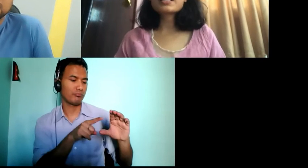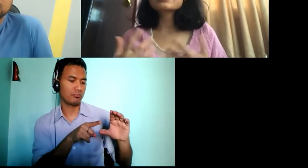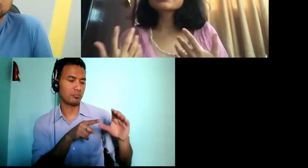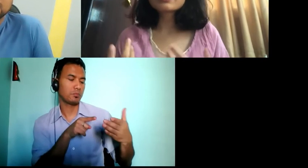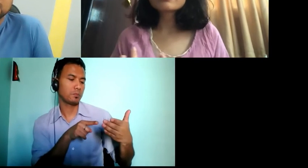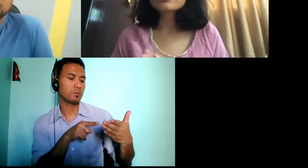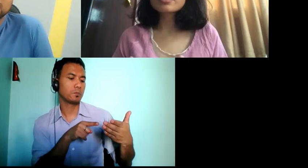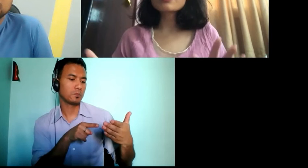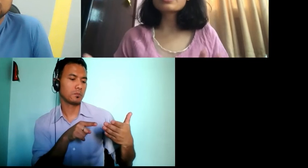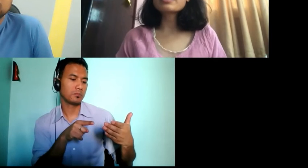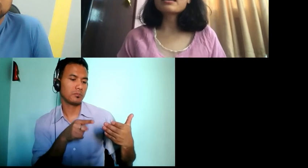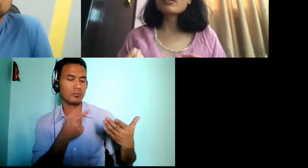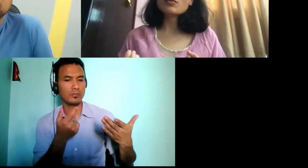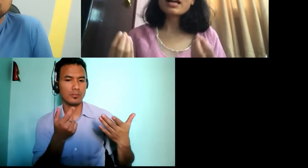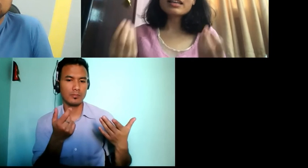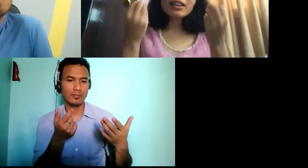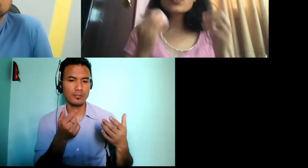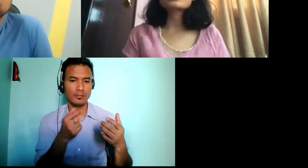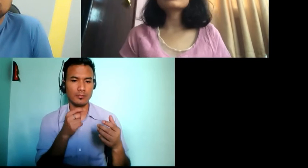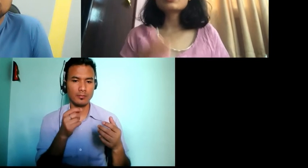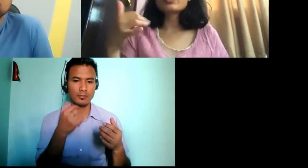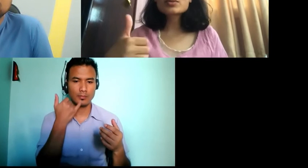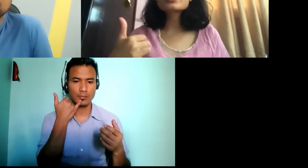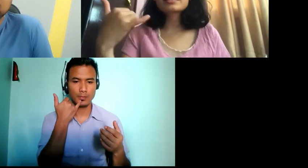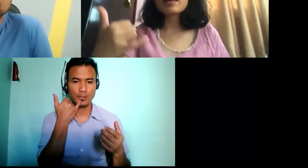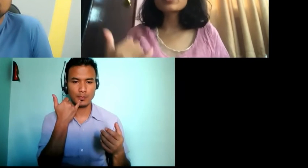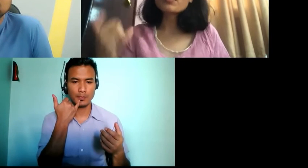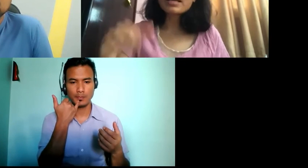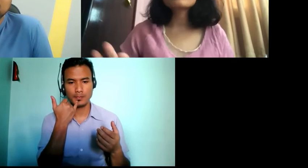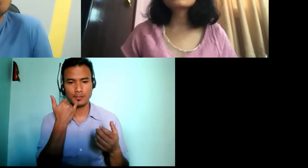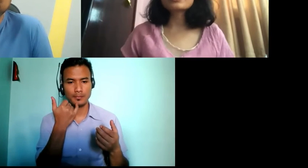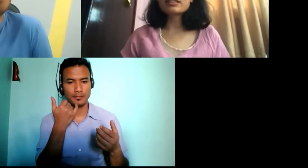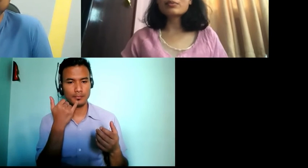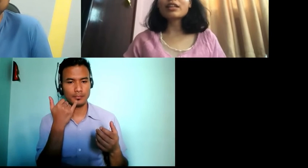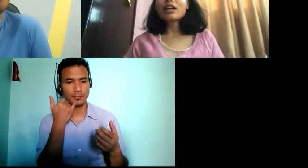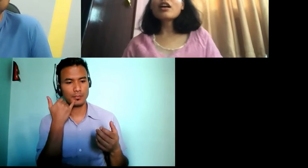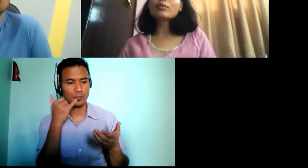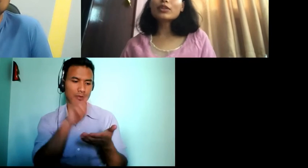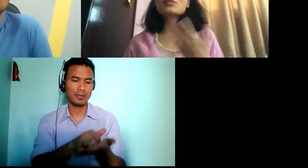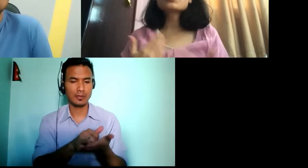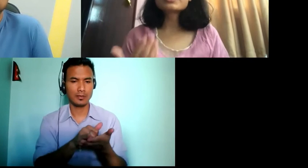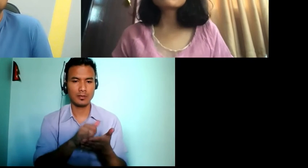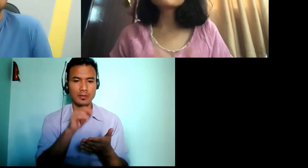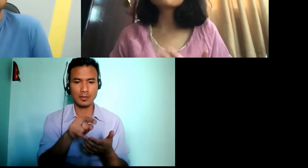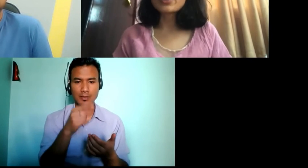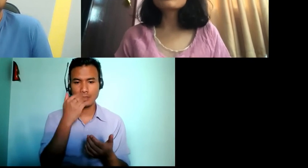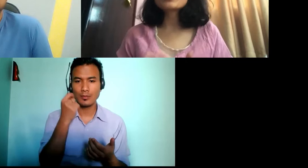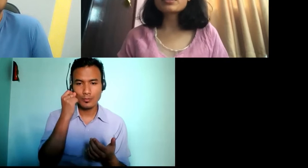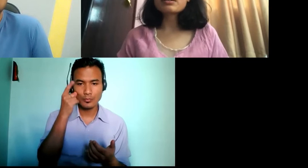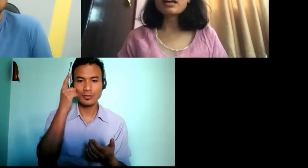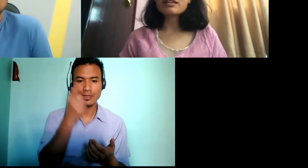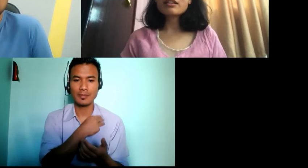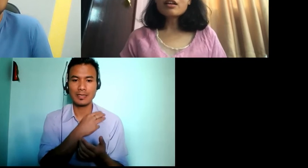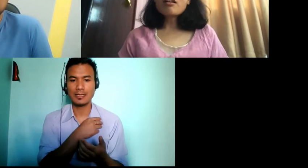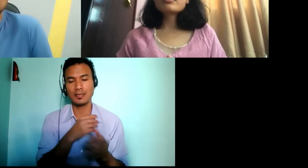चाहिँ पुरा जिस्केर जिस्केर उहाँलाई उहाँले नै फोन राखिदिनु भयो कि, जसले स्क्याम गरेको उहाँले नै फोन राखिदिनु भयो होइन। अब त्यस्तो बुझ्ने मान्छे भएको